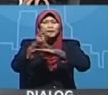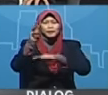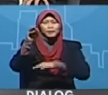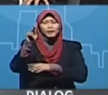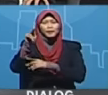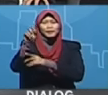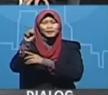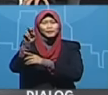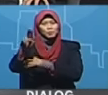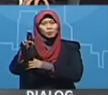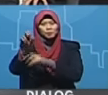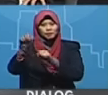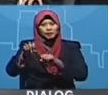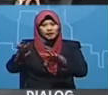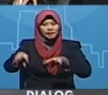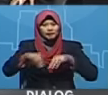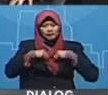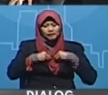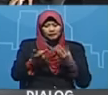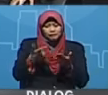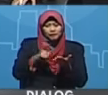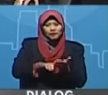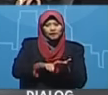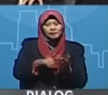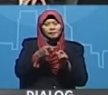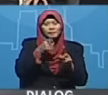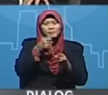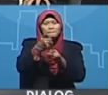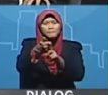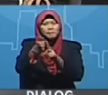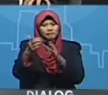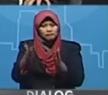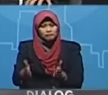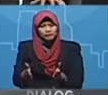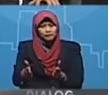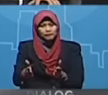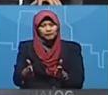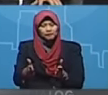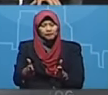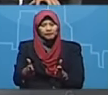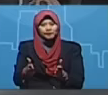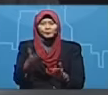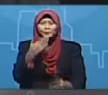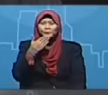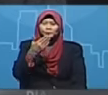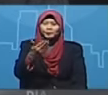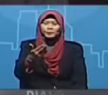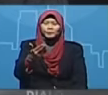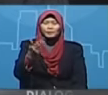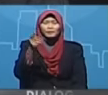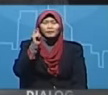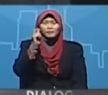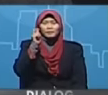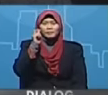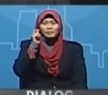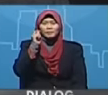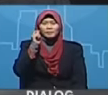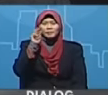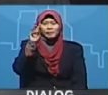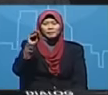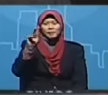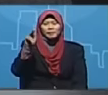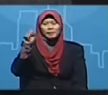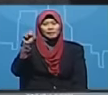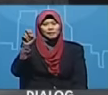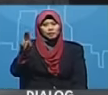sendiri, yang akan menerima laporan daripada mangsa penipuan ini? Okey. Terima kasih. Seperti yang kita sebutkan tadi, MKSU